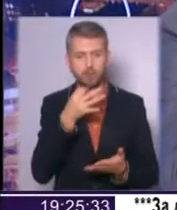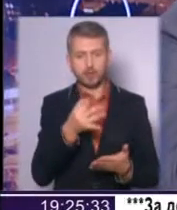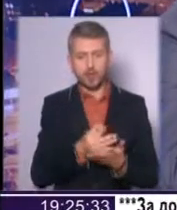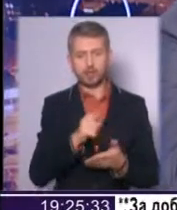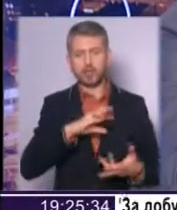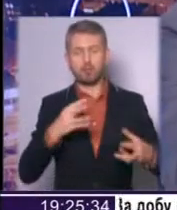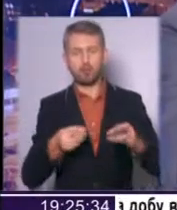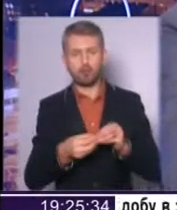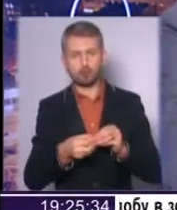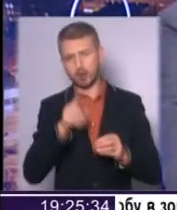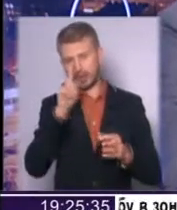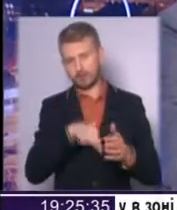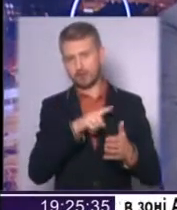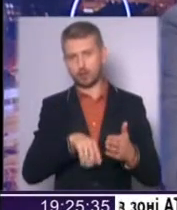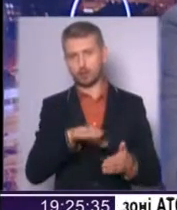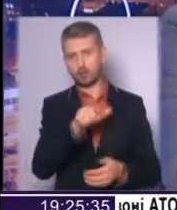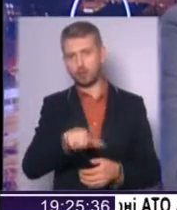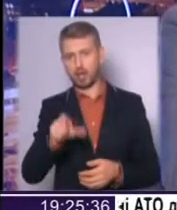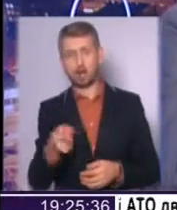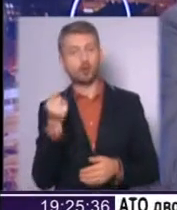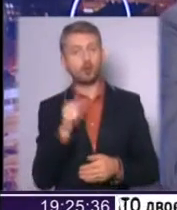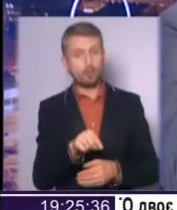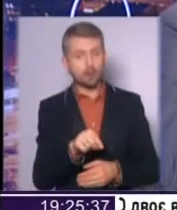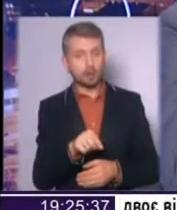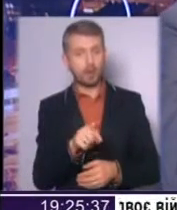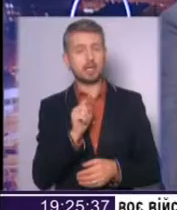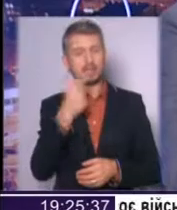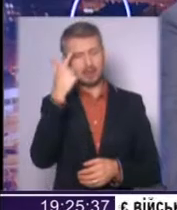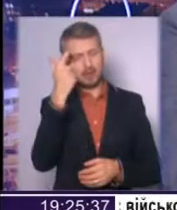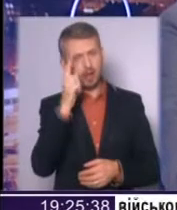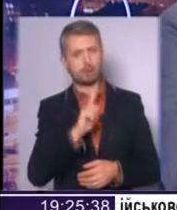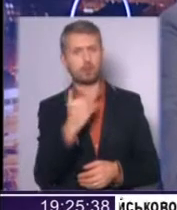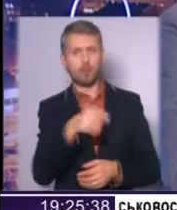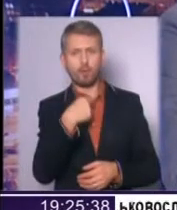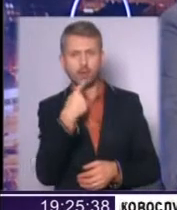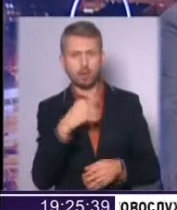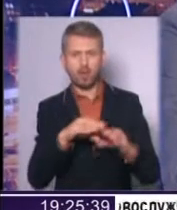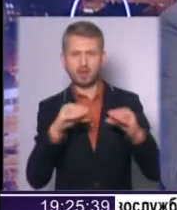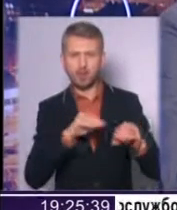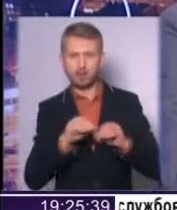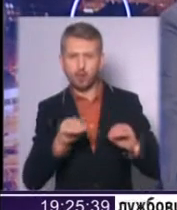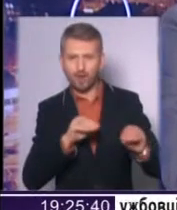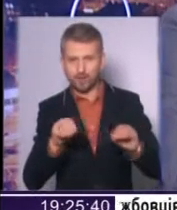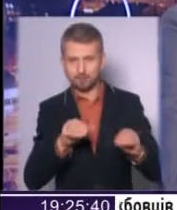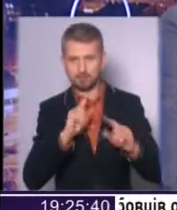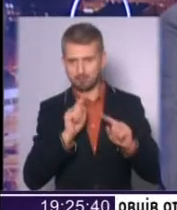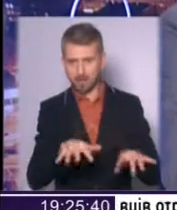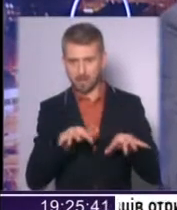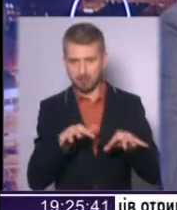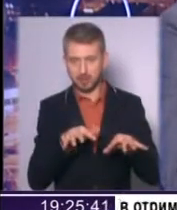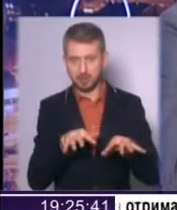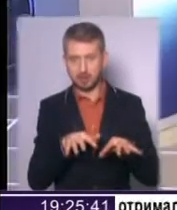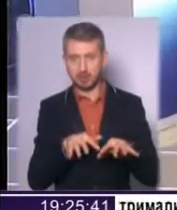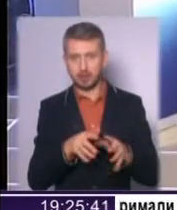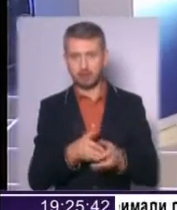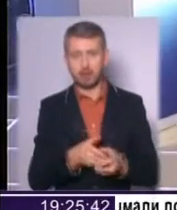Депутати нічим попереднє скликання, верніше, від сьогоднішнього не відрізняється. Аналогічно, знову, кнопкодавство з тим,